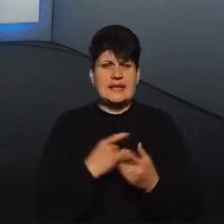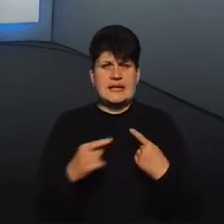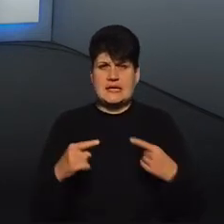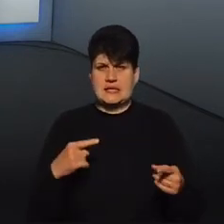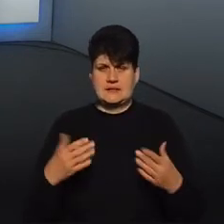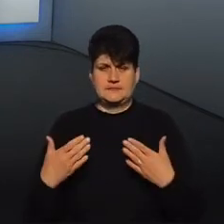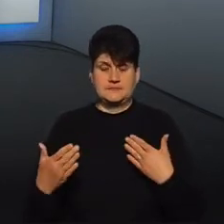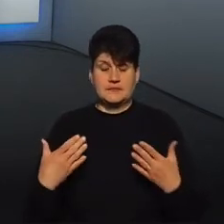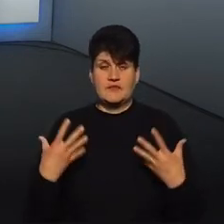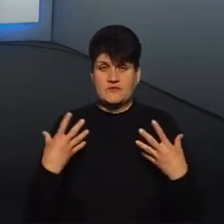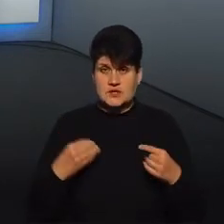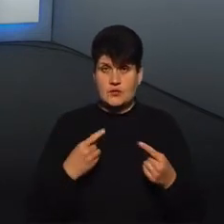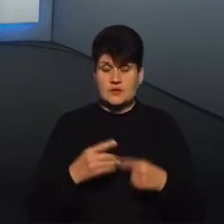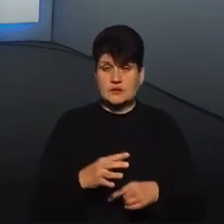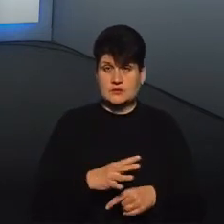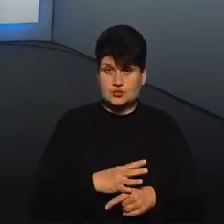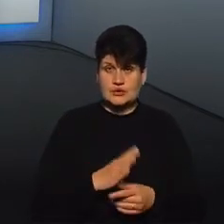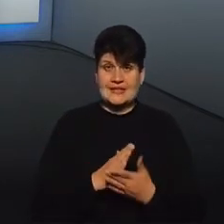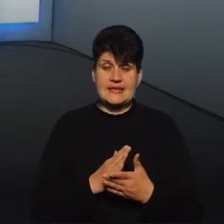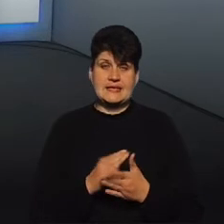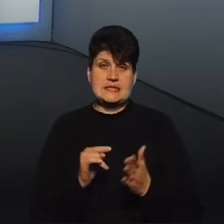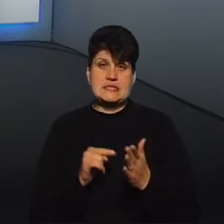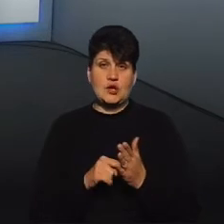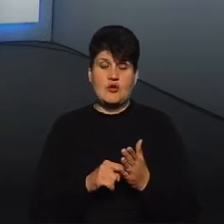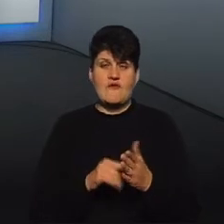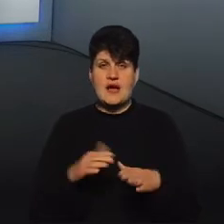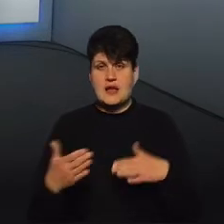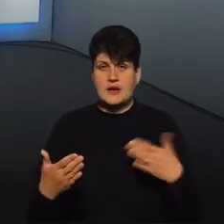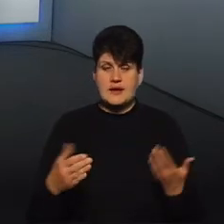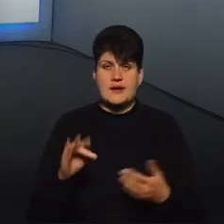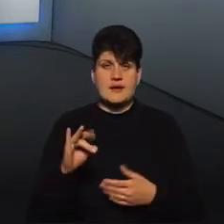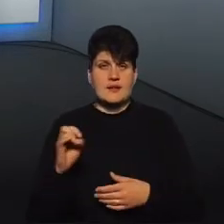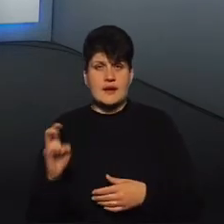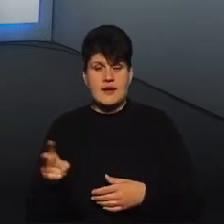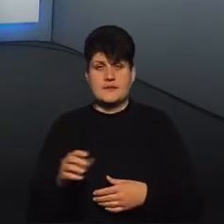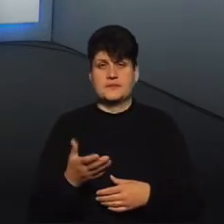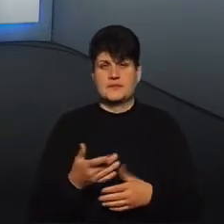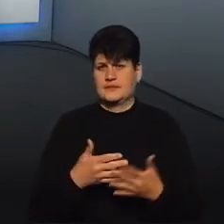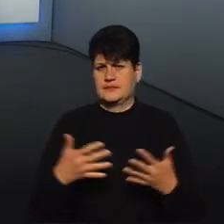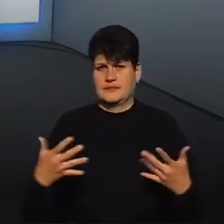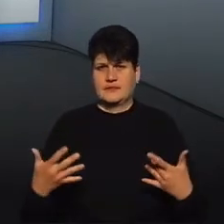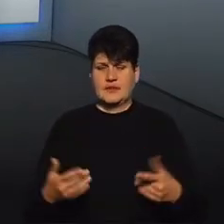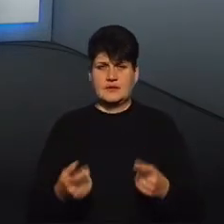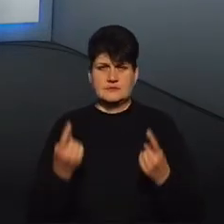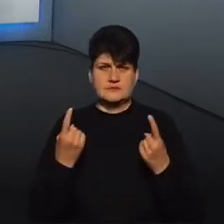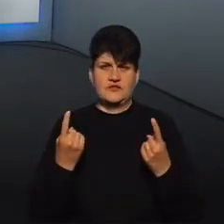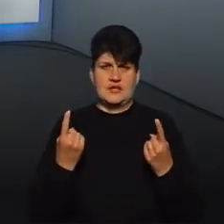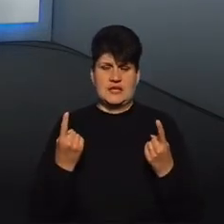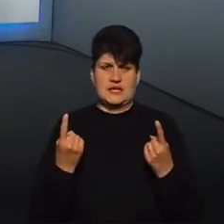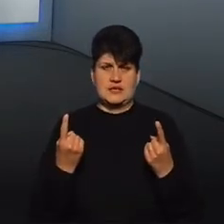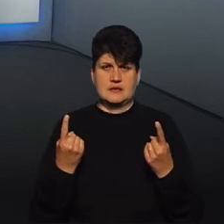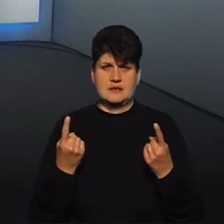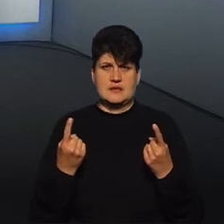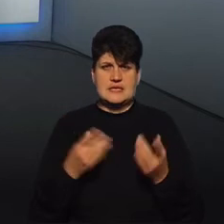вже говорили, є цільновіріонні, є РНКові, є МРНКові. Тобто доволі великий, широкий спектр